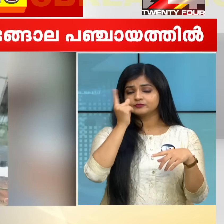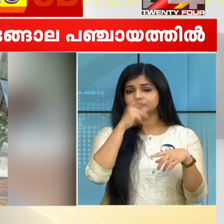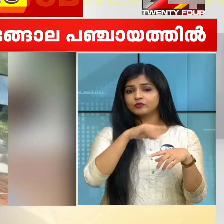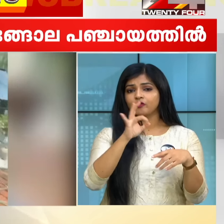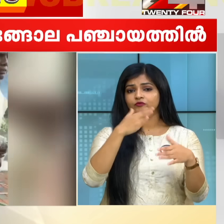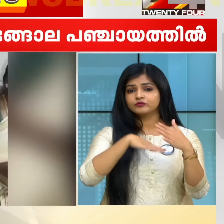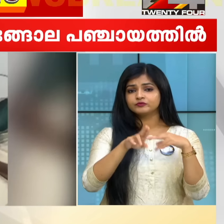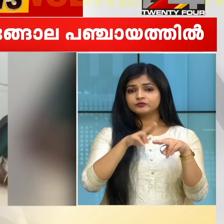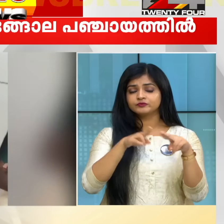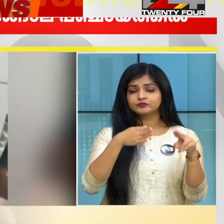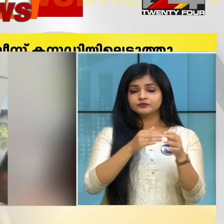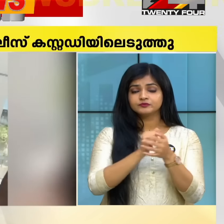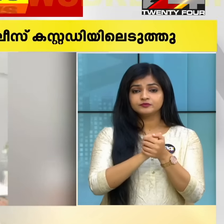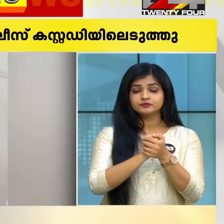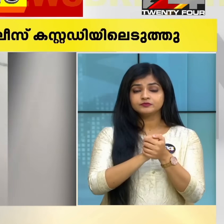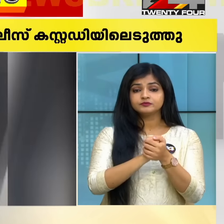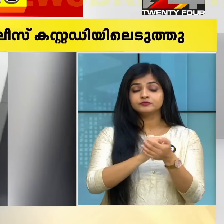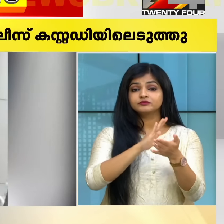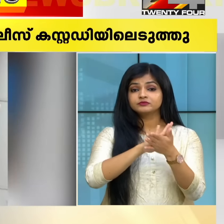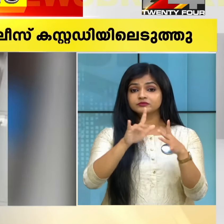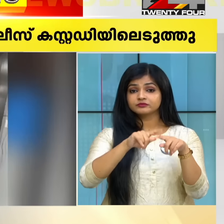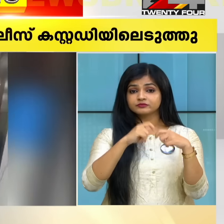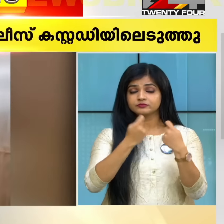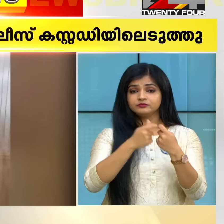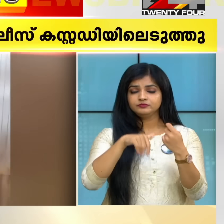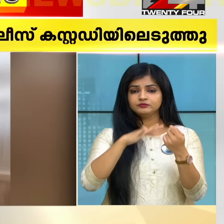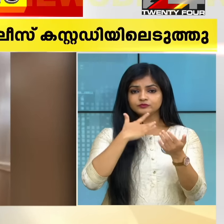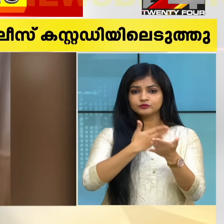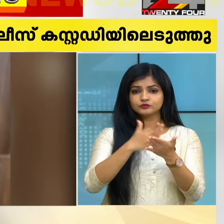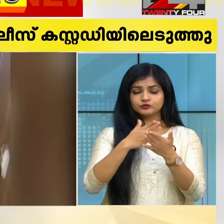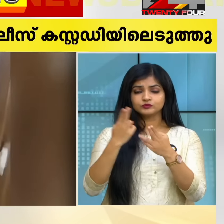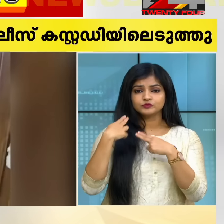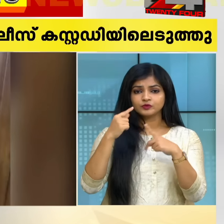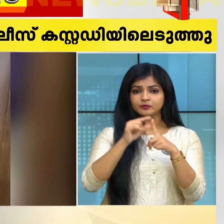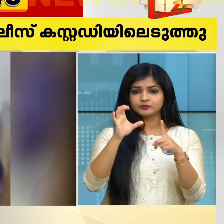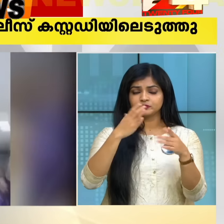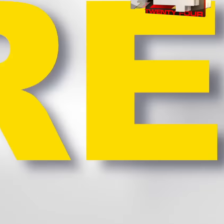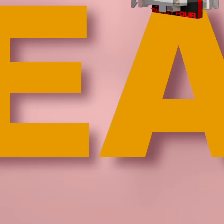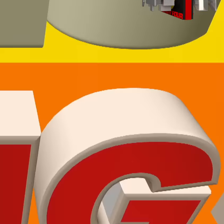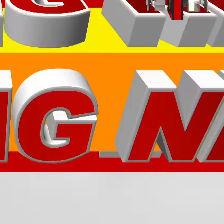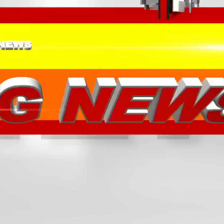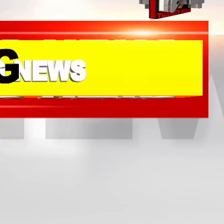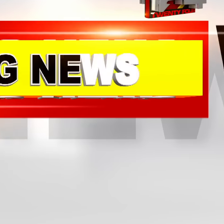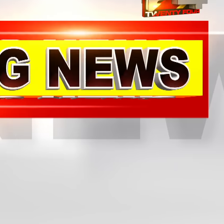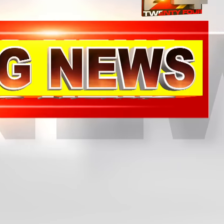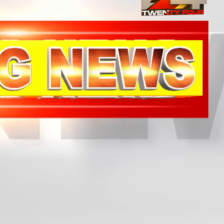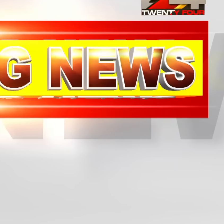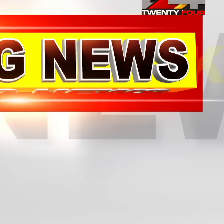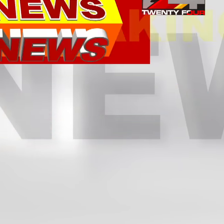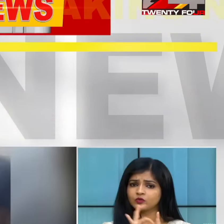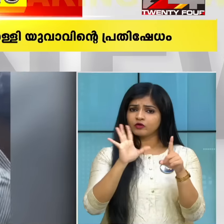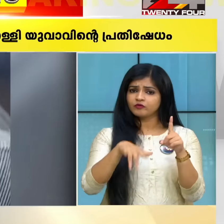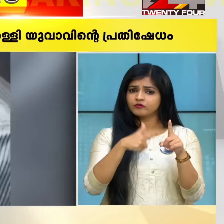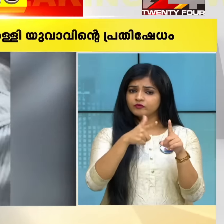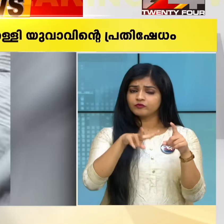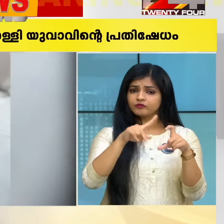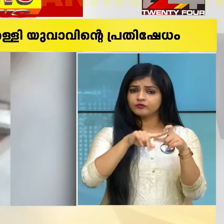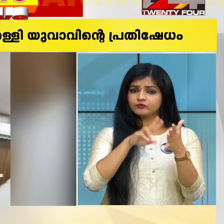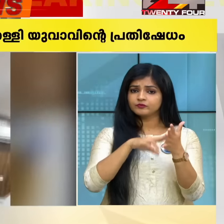ഈ ഹരിതകർമ്മസേനയുടെ നേതൃത്വത്തിലാണല്ലോ അവിടെ ഈ മാലിന്യ നീക്കം പഞ്ചായത്തുകളിൽ സാധാരണ. അത് കാര്യക്ഷമമായി തന്നെ നടക്കുന്ന പഞ്ചായത്താണോ വെങ്ങോല, ശ്രീ മുഹമ്മദ്